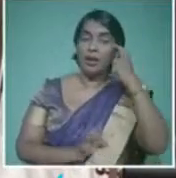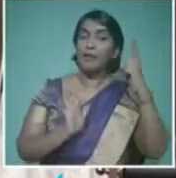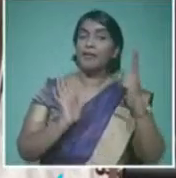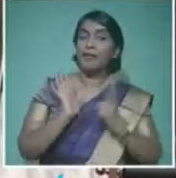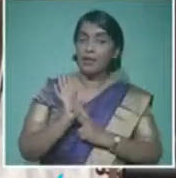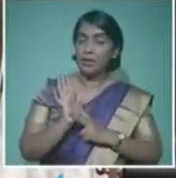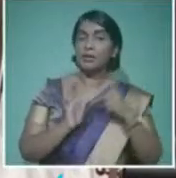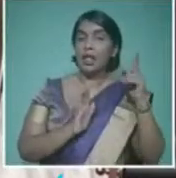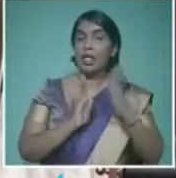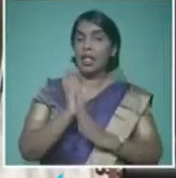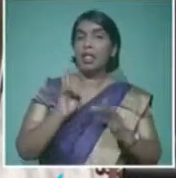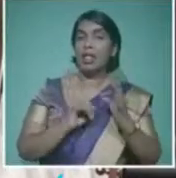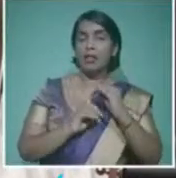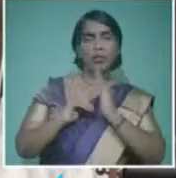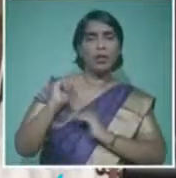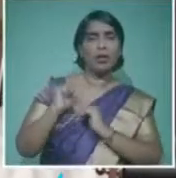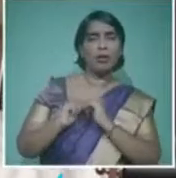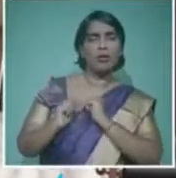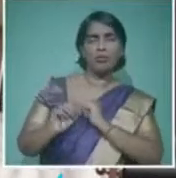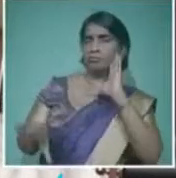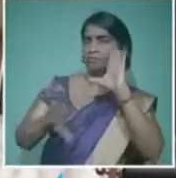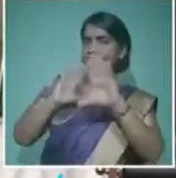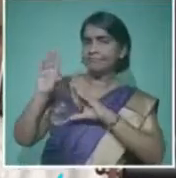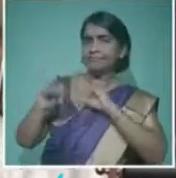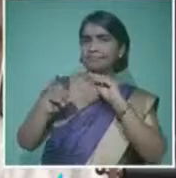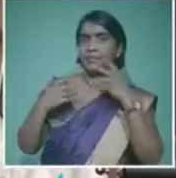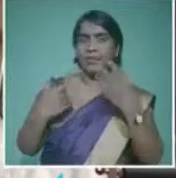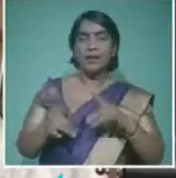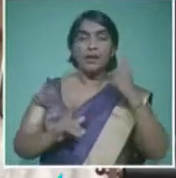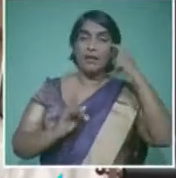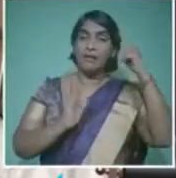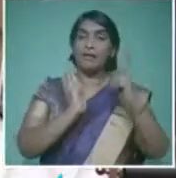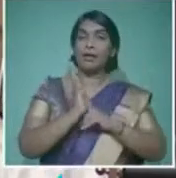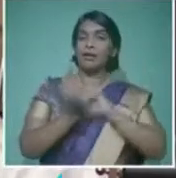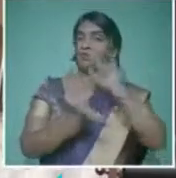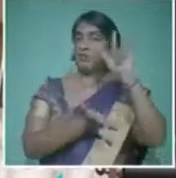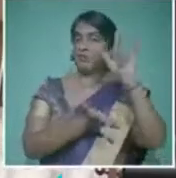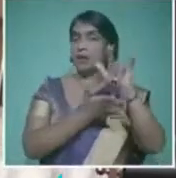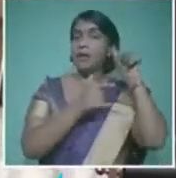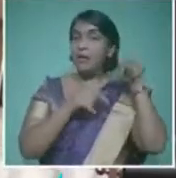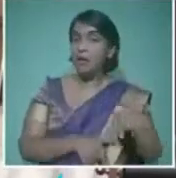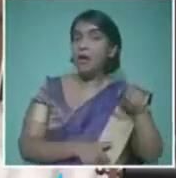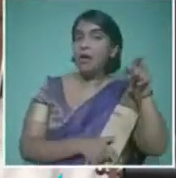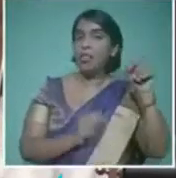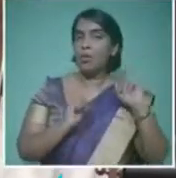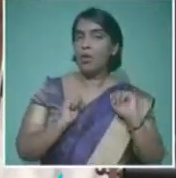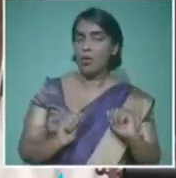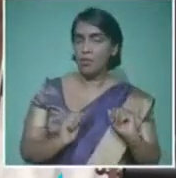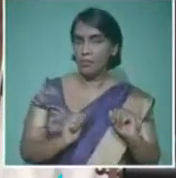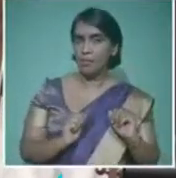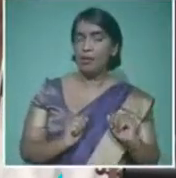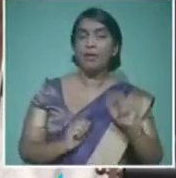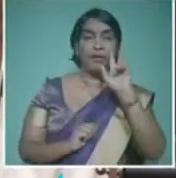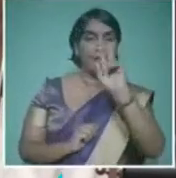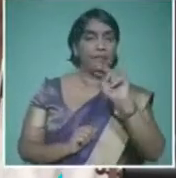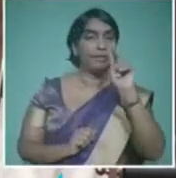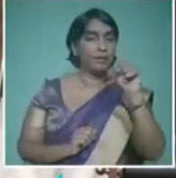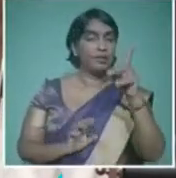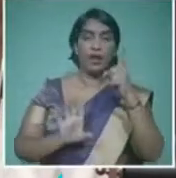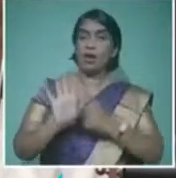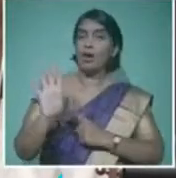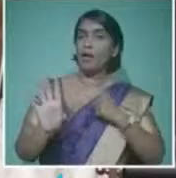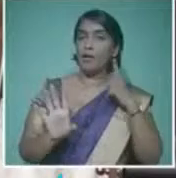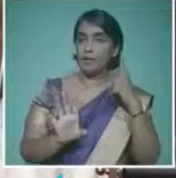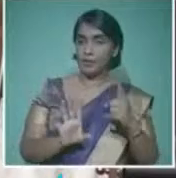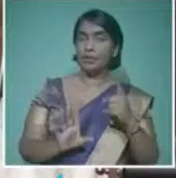වියට්නාම ඇමතිතුමා අපේ ක්‍රමවේදය හදාරා තමන්ගේ රටට ගියා. අද තත්ත්වය මොකක්ද. විශ්ව විෂයක